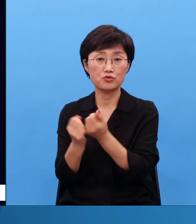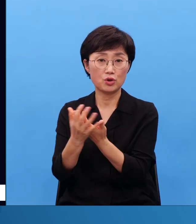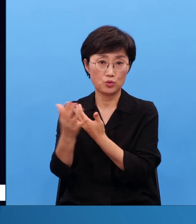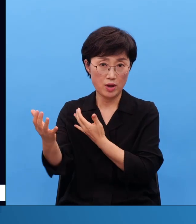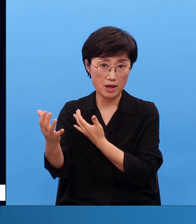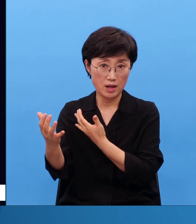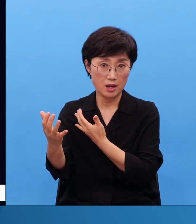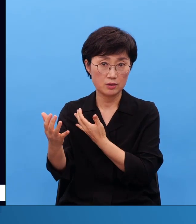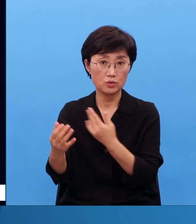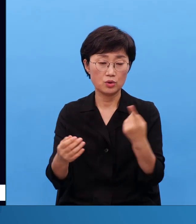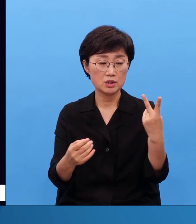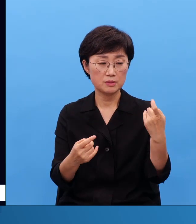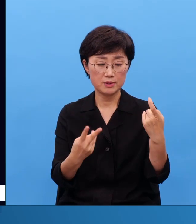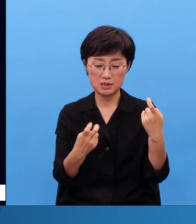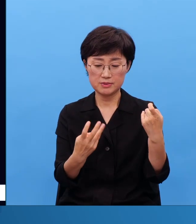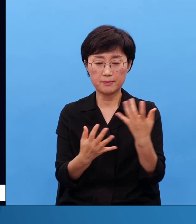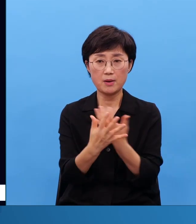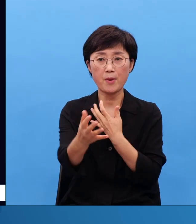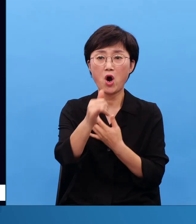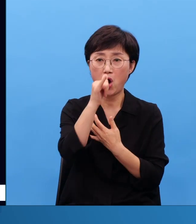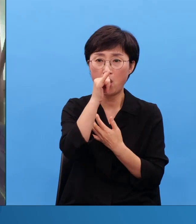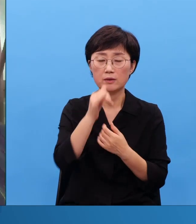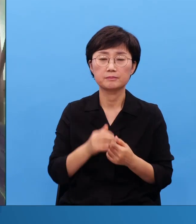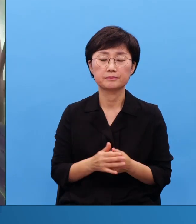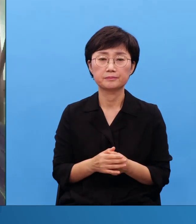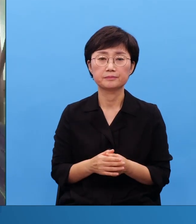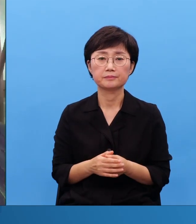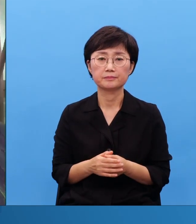본대회로 진행됩니다.